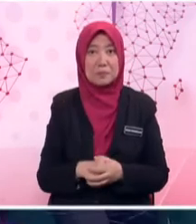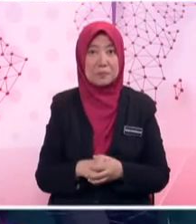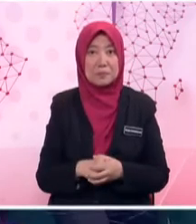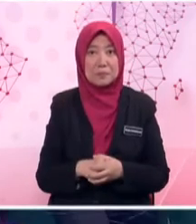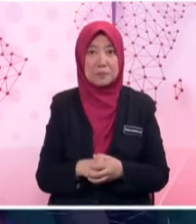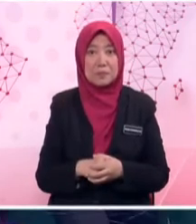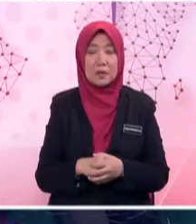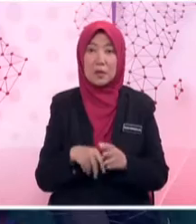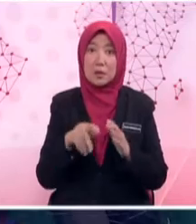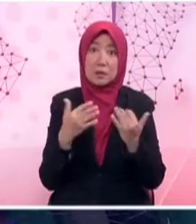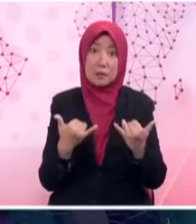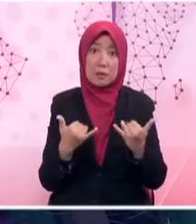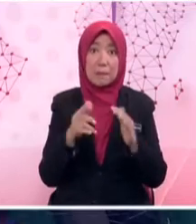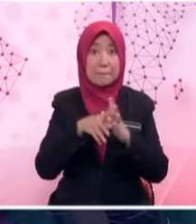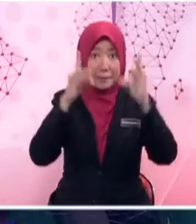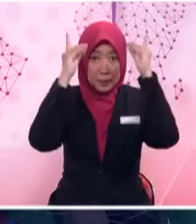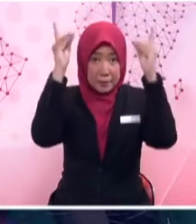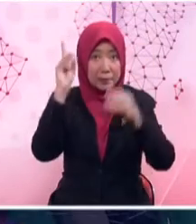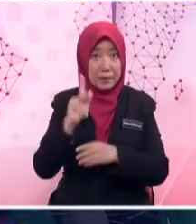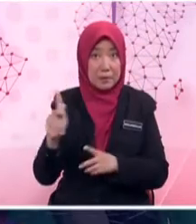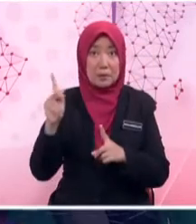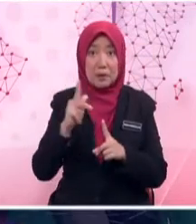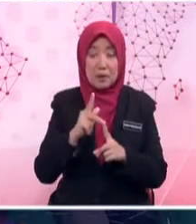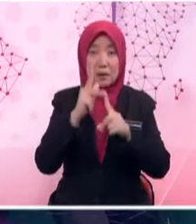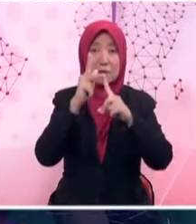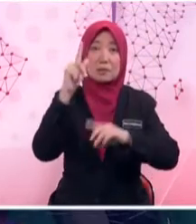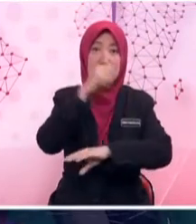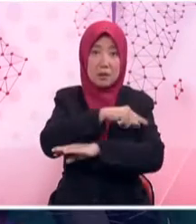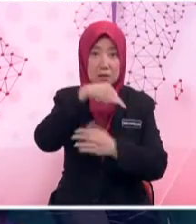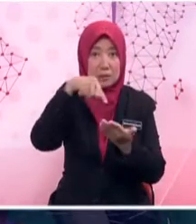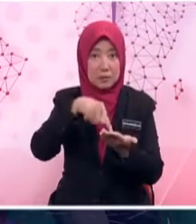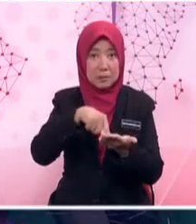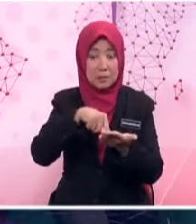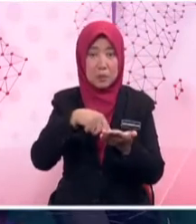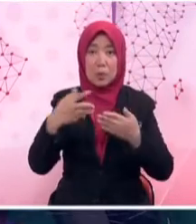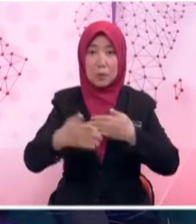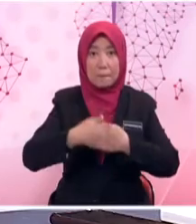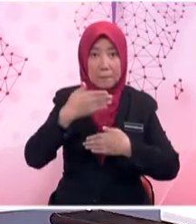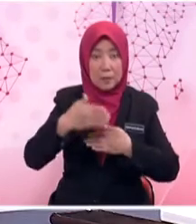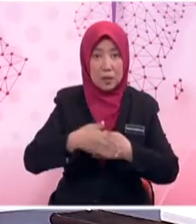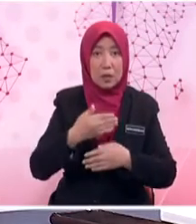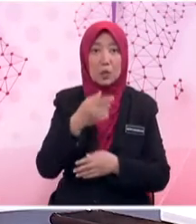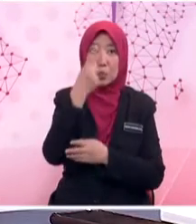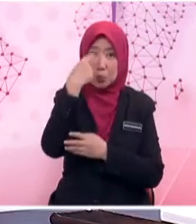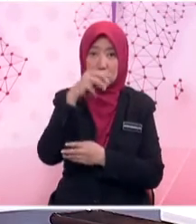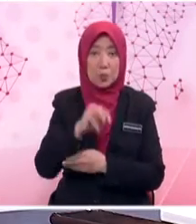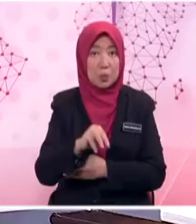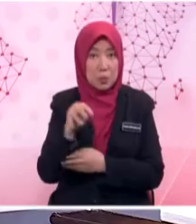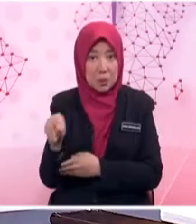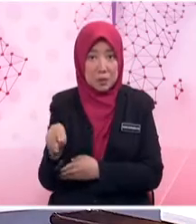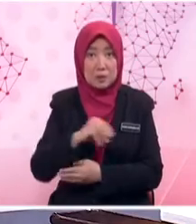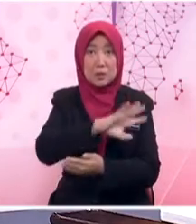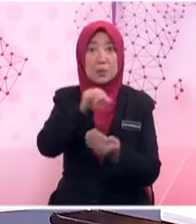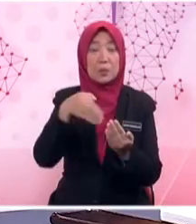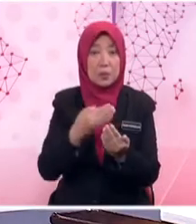slot pendidikan khas hari ini dan pastinya untuk memudahkan adik-adik yang berkeperluan khas untuk membaca